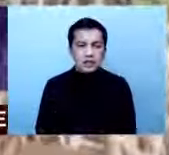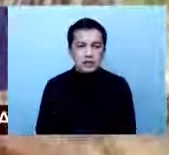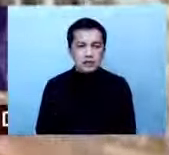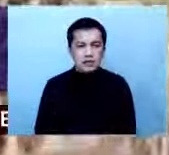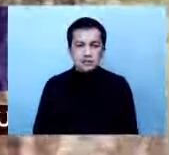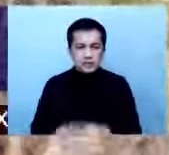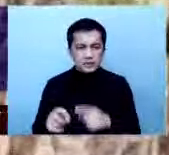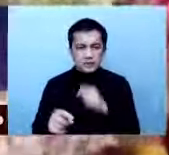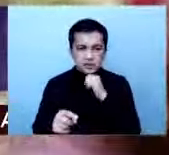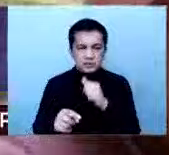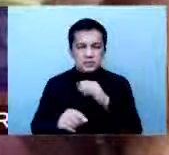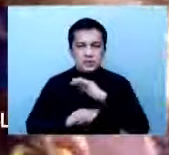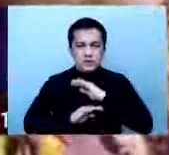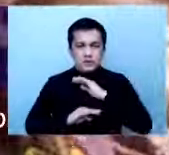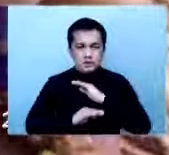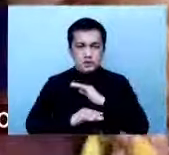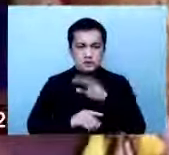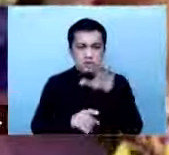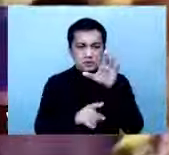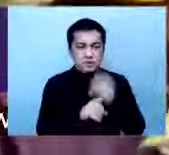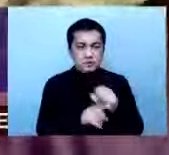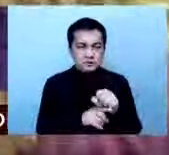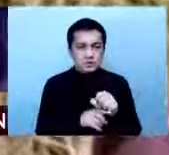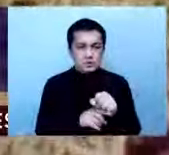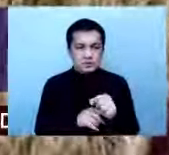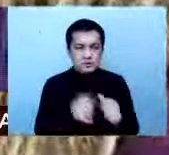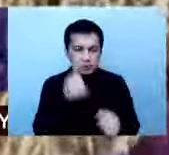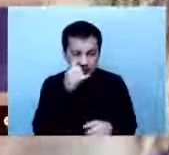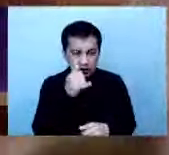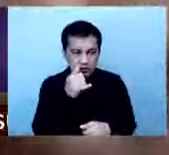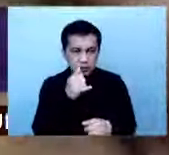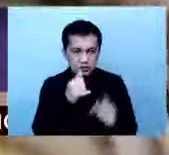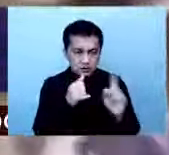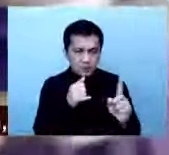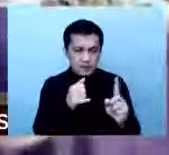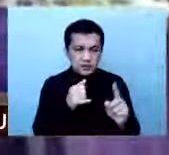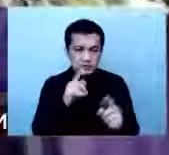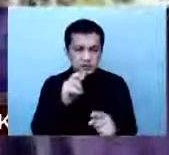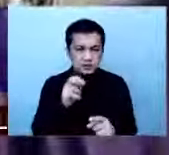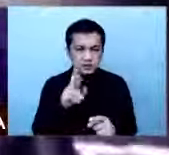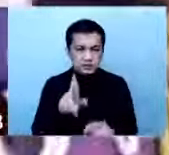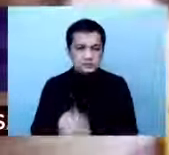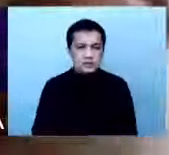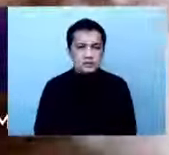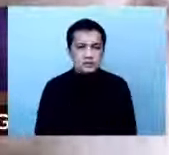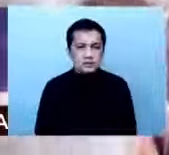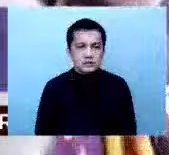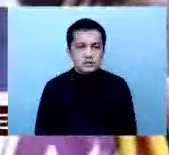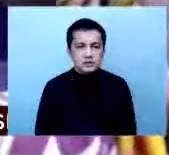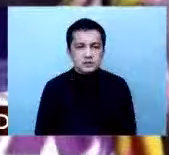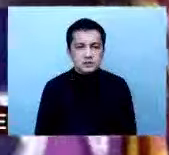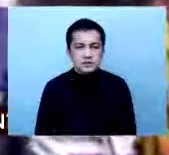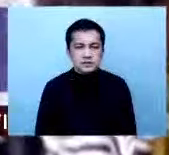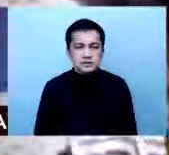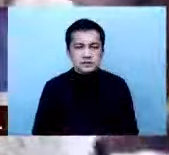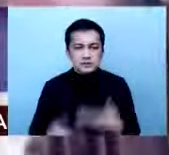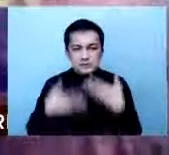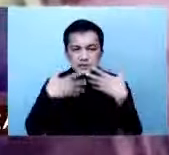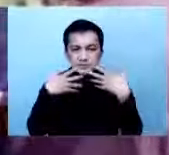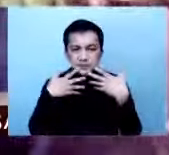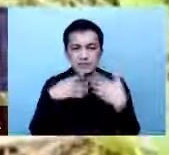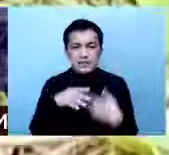sila nakuntento dinakma rin ng mismo ang kumukuha ng video ang isa pang tser ha smile baby